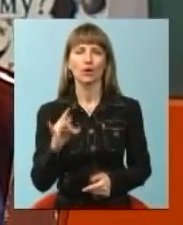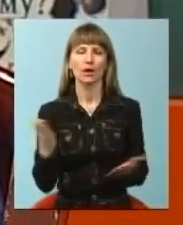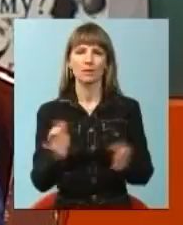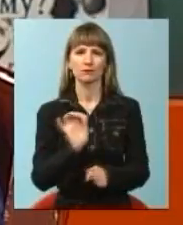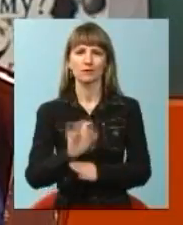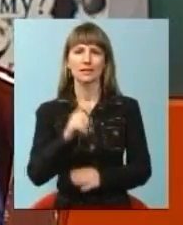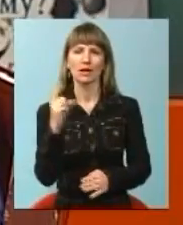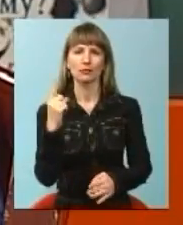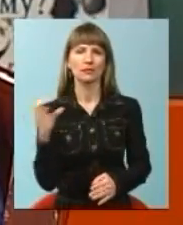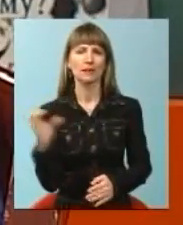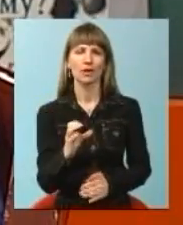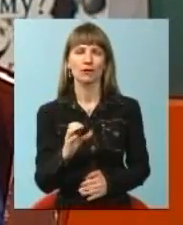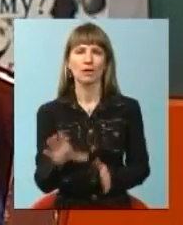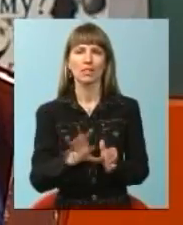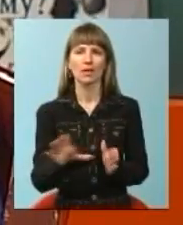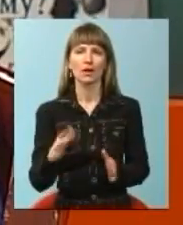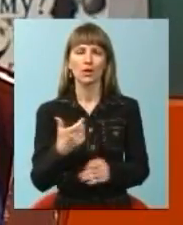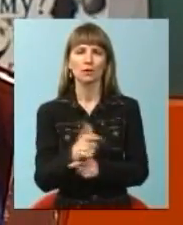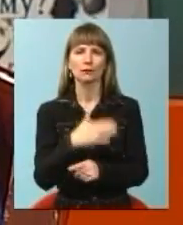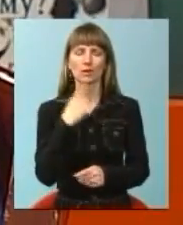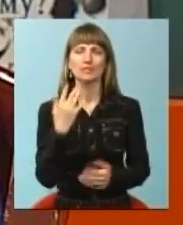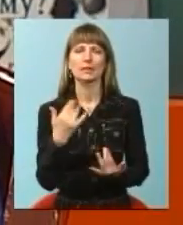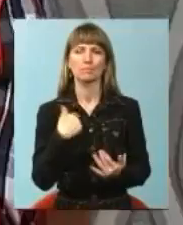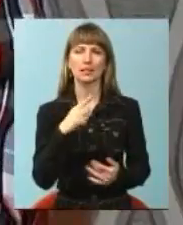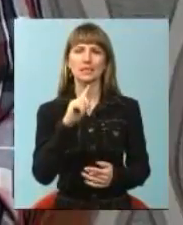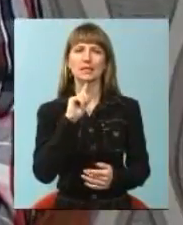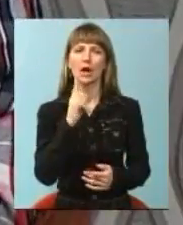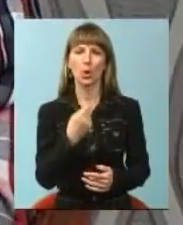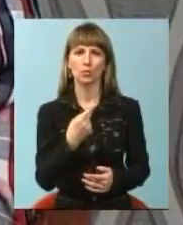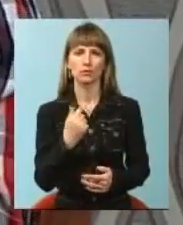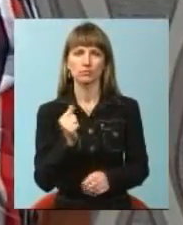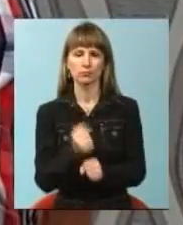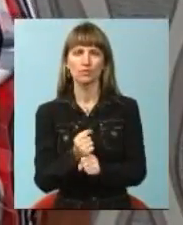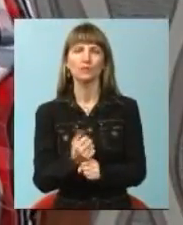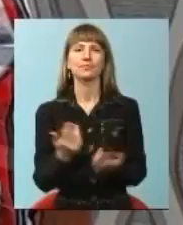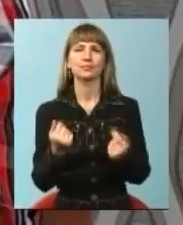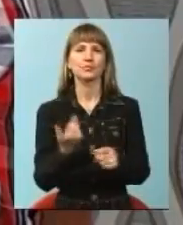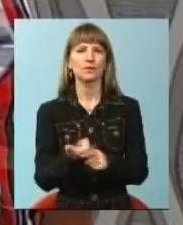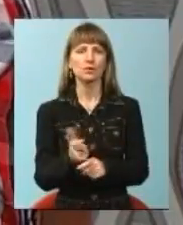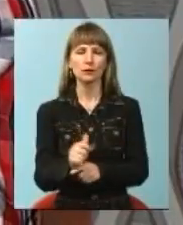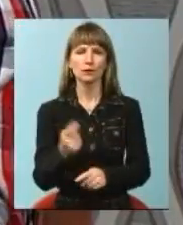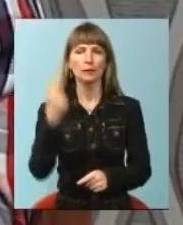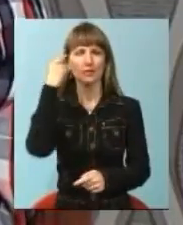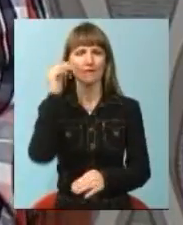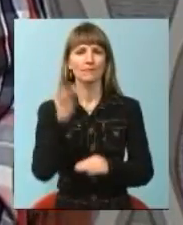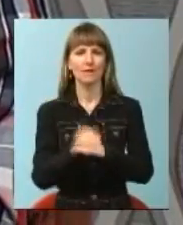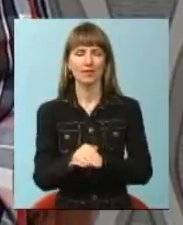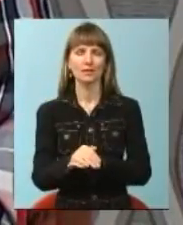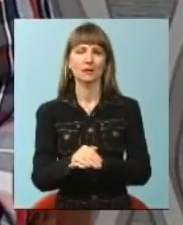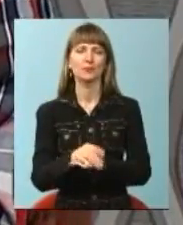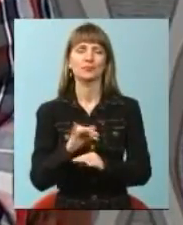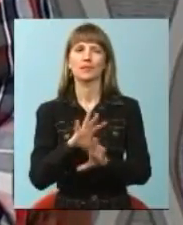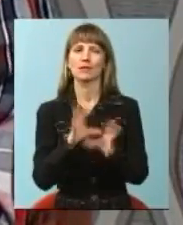виробляє за секунду енергії стільки, скільки ми за один рік. Дійсно, це дуже такі пізнавальні факти, малята. Ну, а взагалі